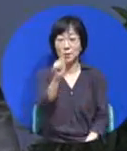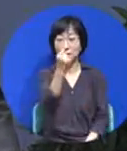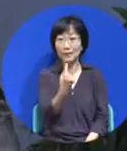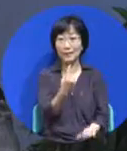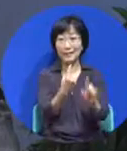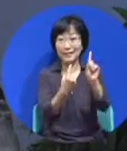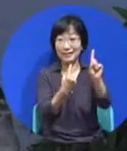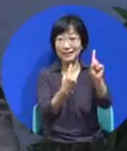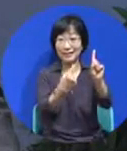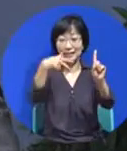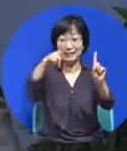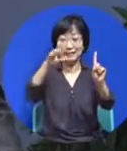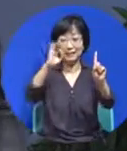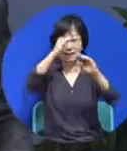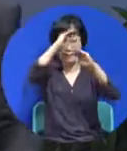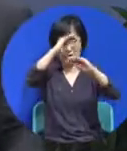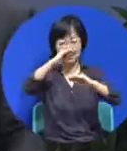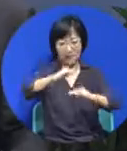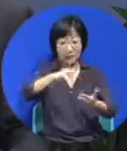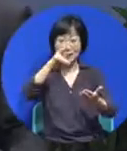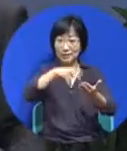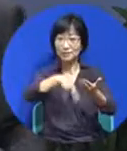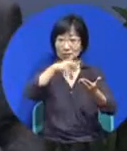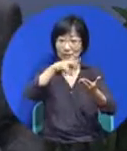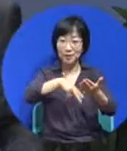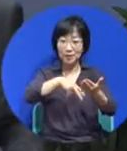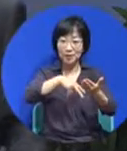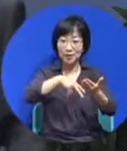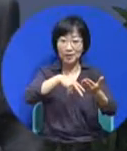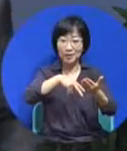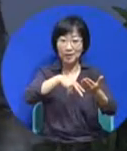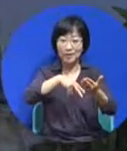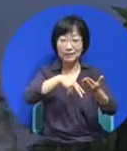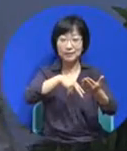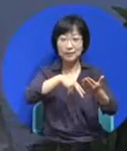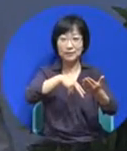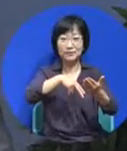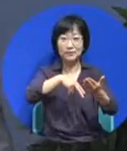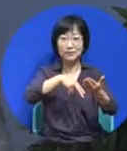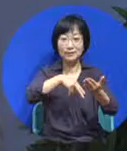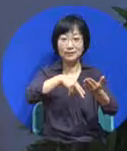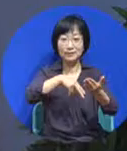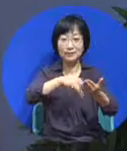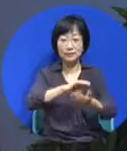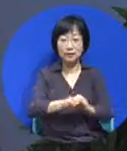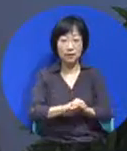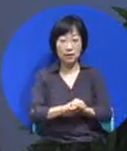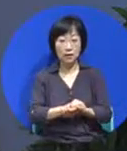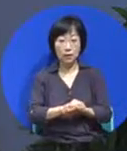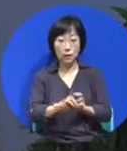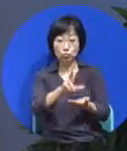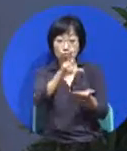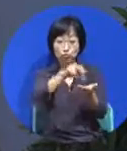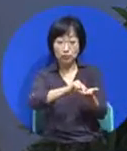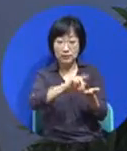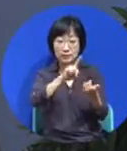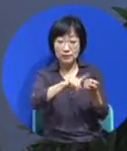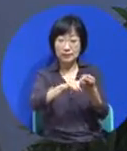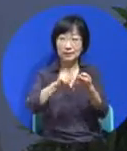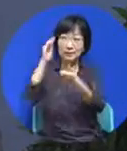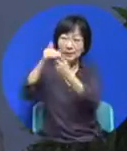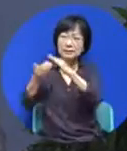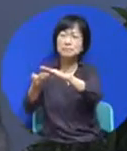읽어보면 그 안에 있는 문제를 하나님이 미리 알고 말씀으로 주시는 거예요. 그렇죠? If you look at